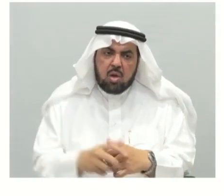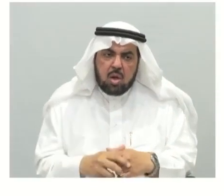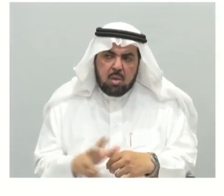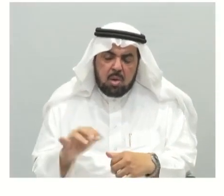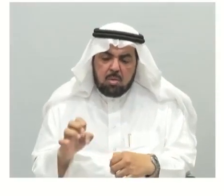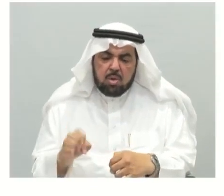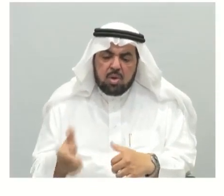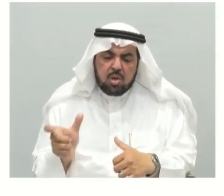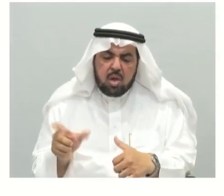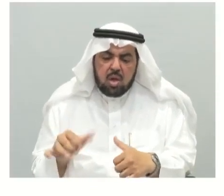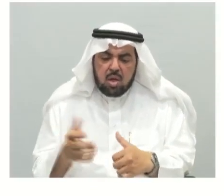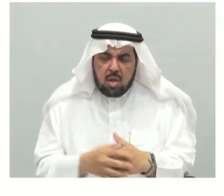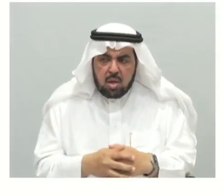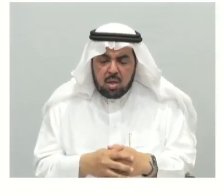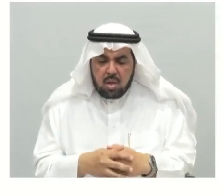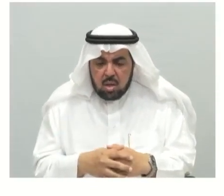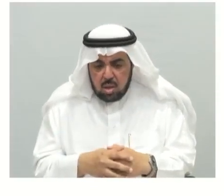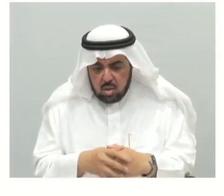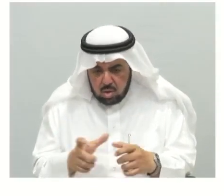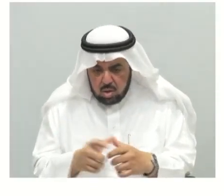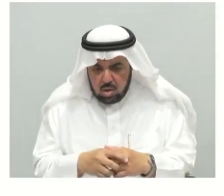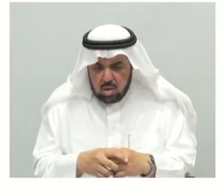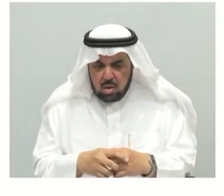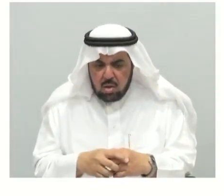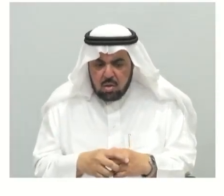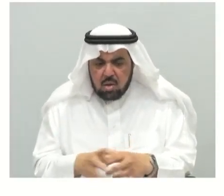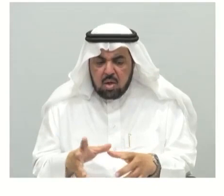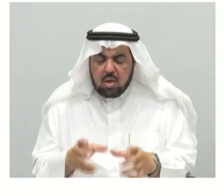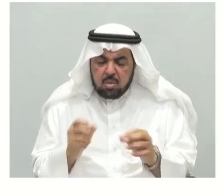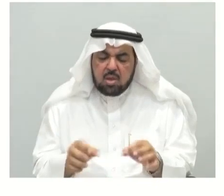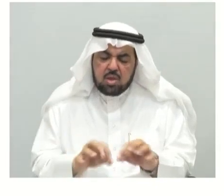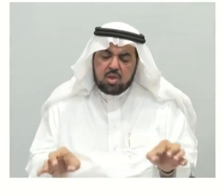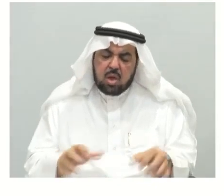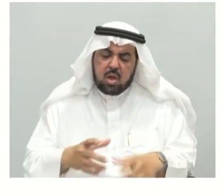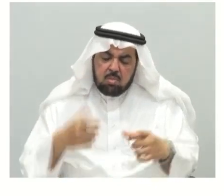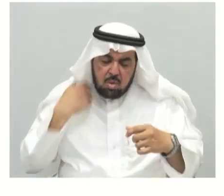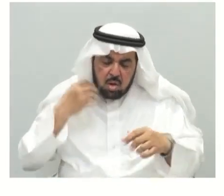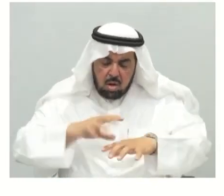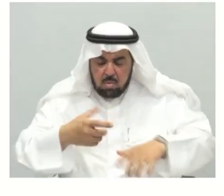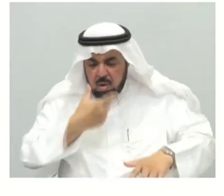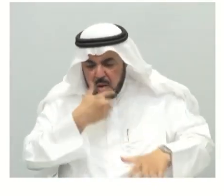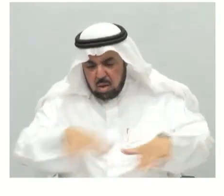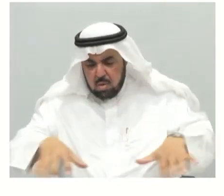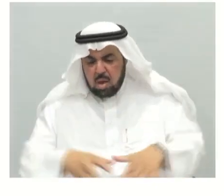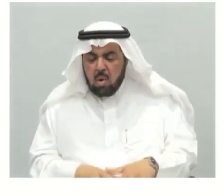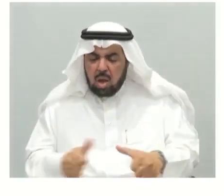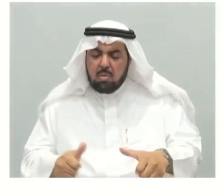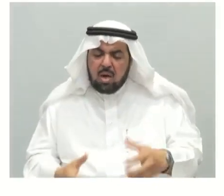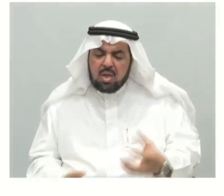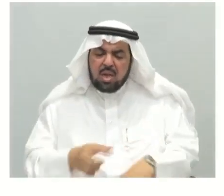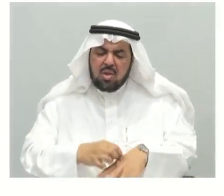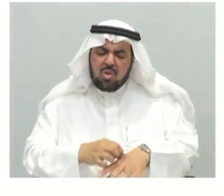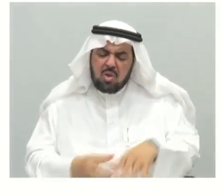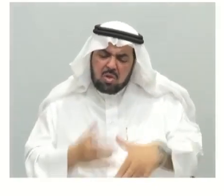نقدم او ما هي الخطوات نلاحظ لحمايه الشعاب المرجانيه يجب انشاء المحميات الطبيعيه والحد من نشاطات الانسان